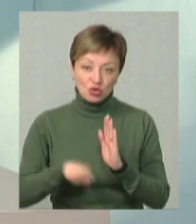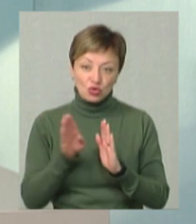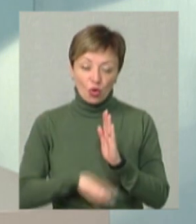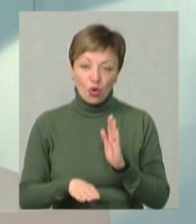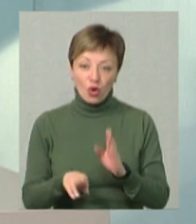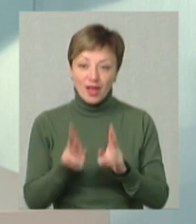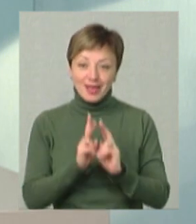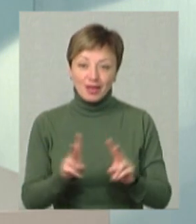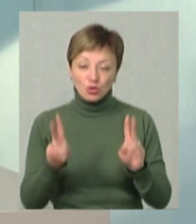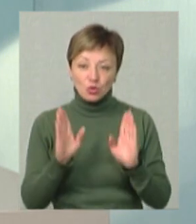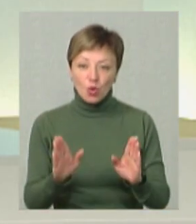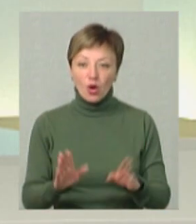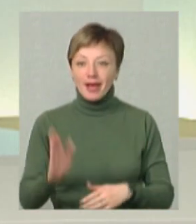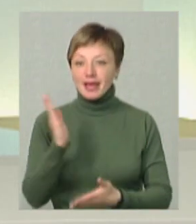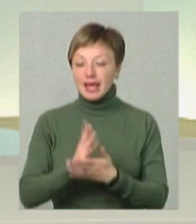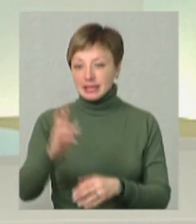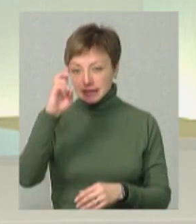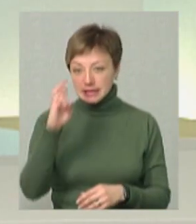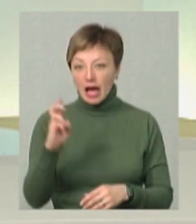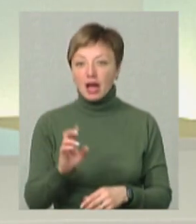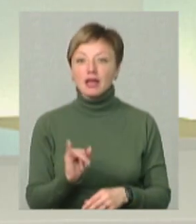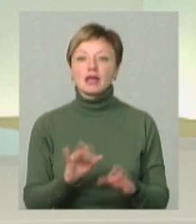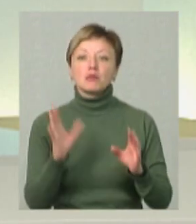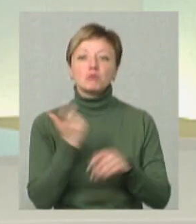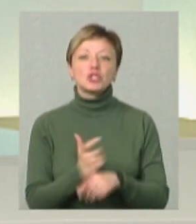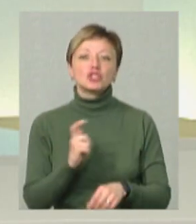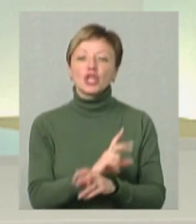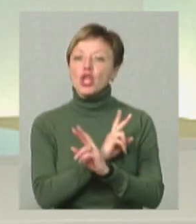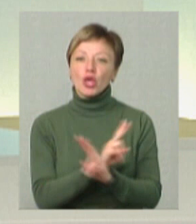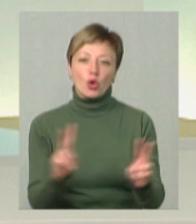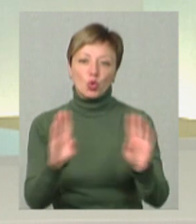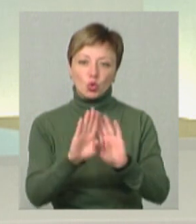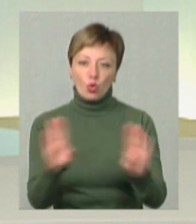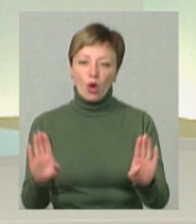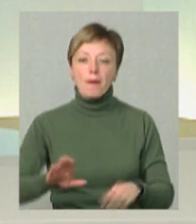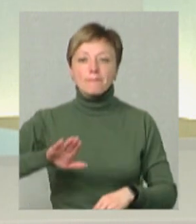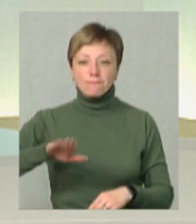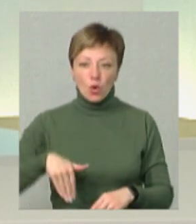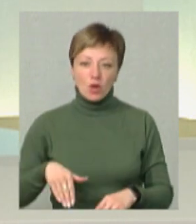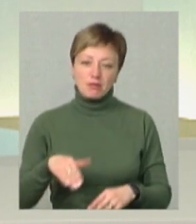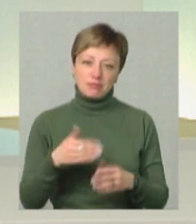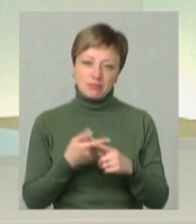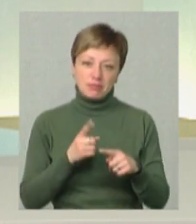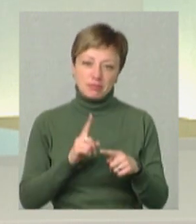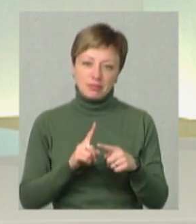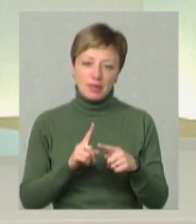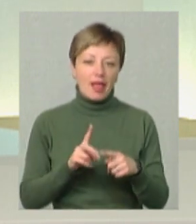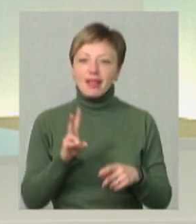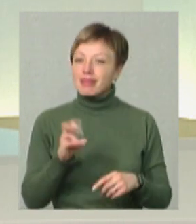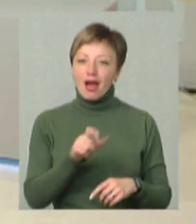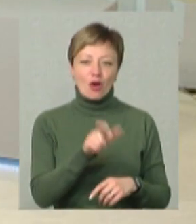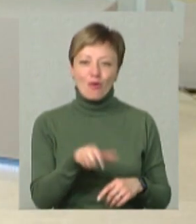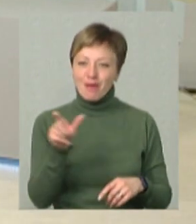ніяк, а є тільки цар і більше ніхто. Потім імператор. Не